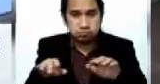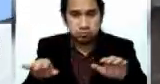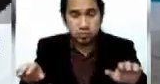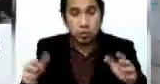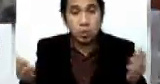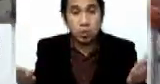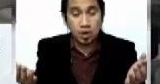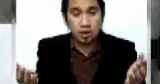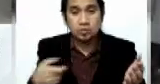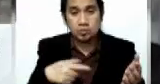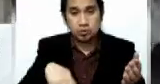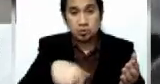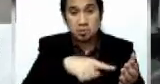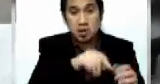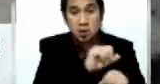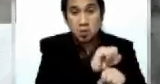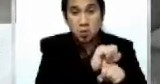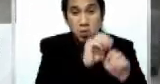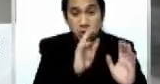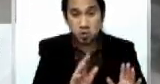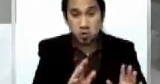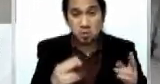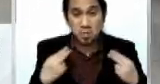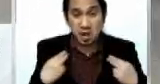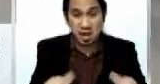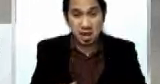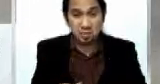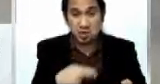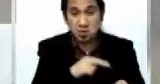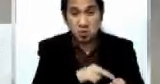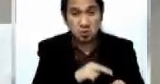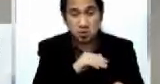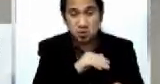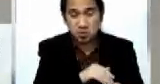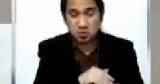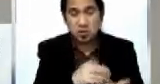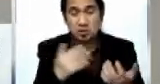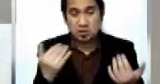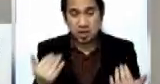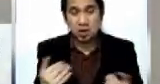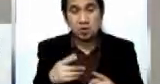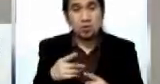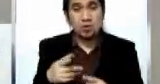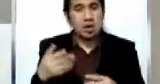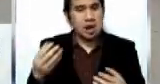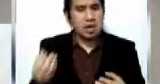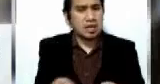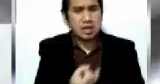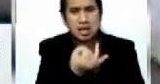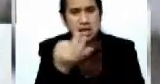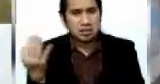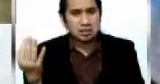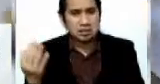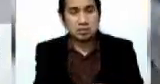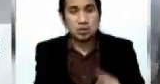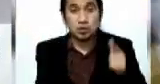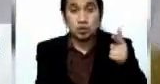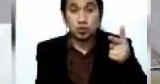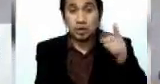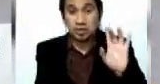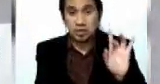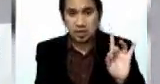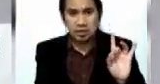nito. Mula 15 sa unang apat na araw ng Marso, umakyat na ngayon ang bilang sa 28. Ngayong araw